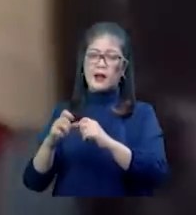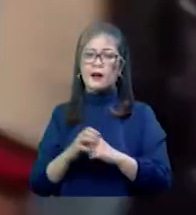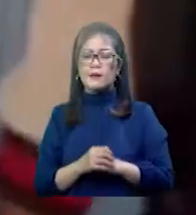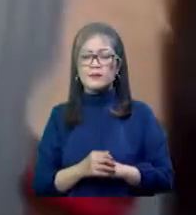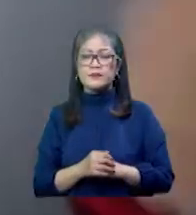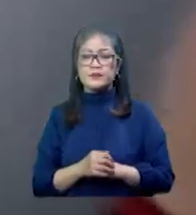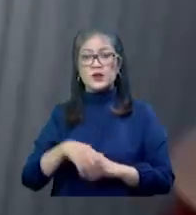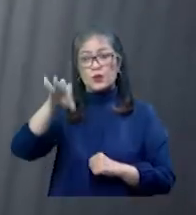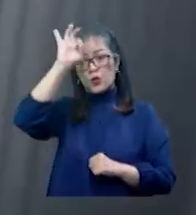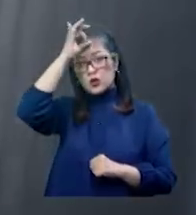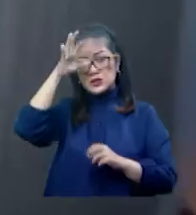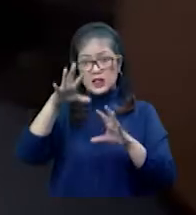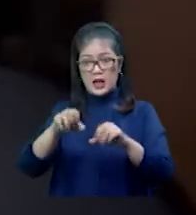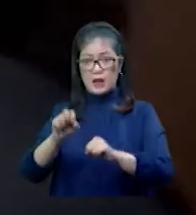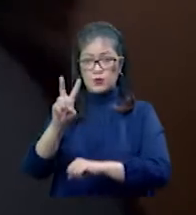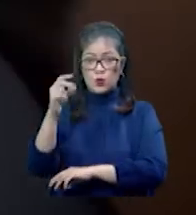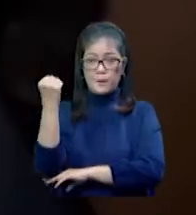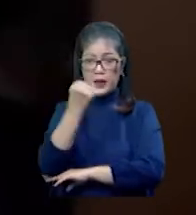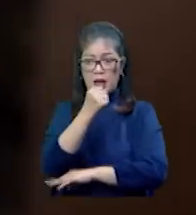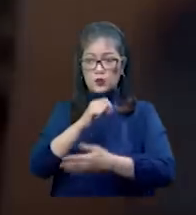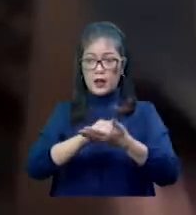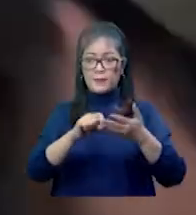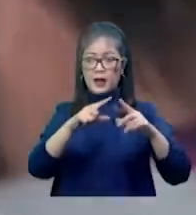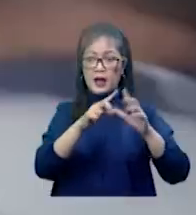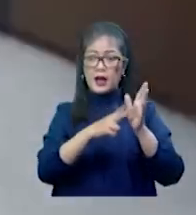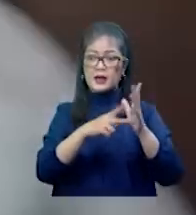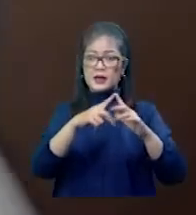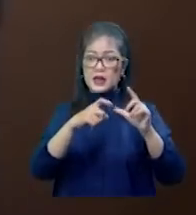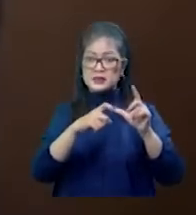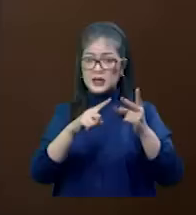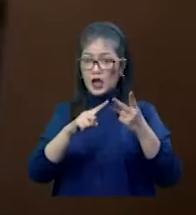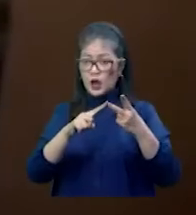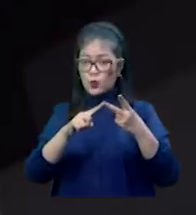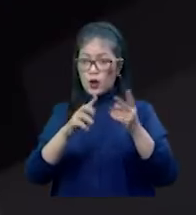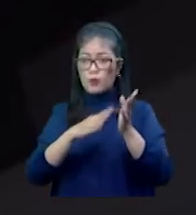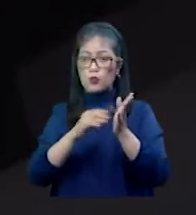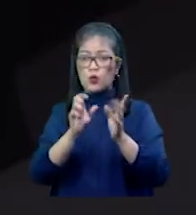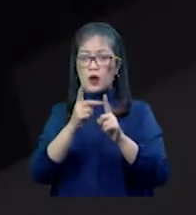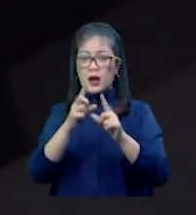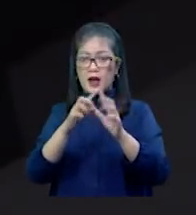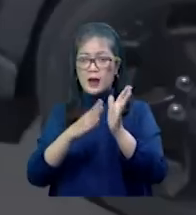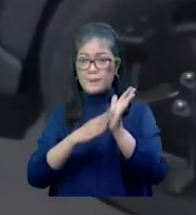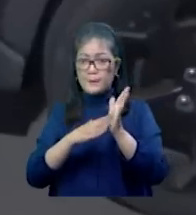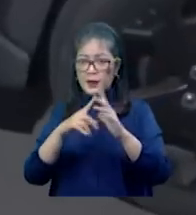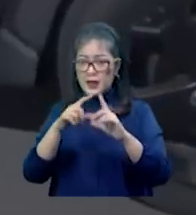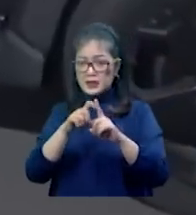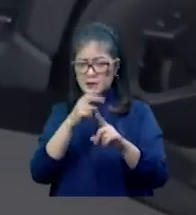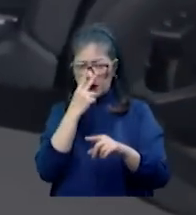Polisi menangkap dua pelaku, Anasrullah dan Muhammad Awal. Keduanya ditangkap dari hasil penyelidikan rekam jejak di media